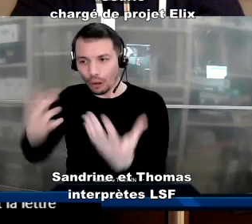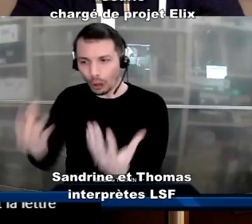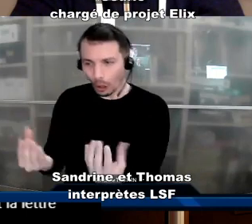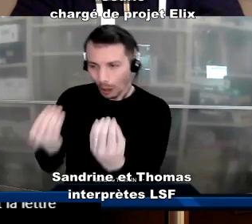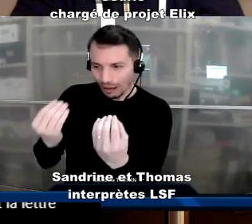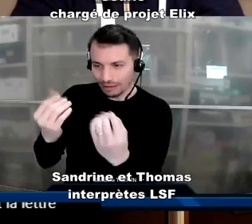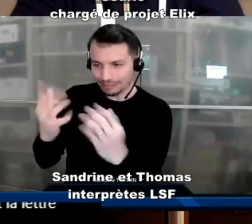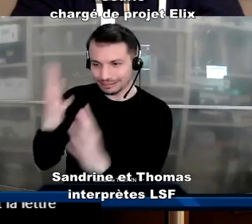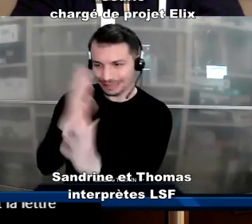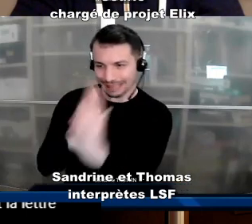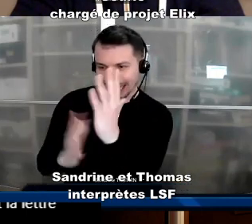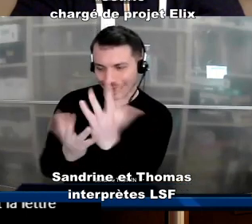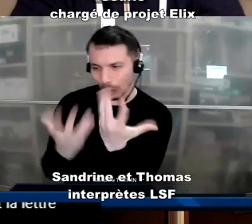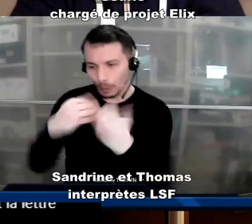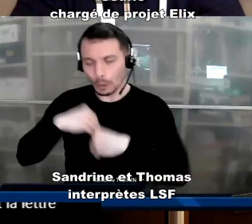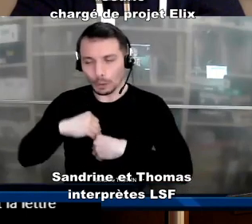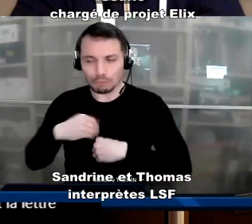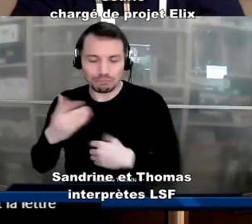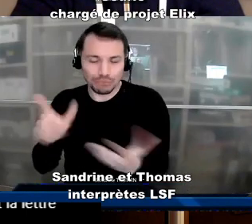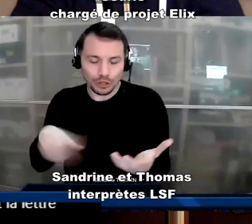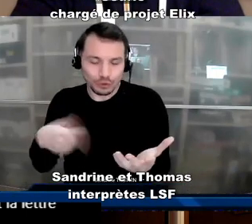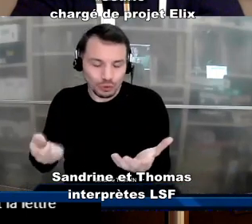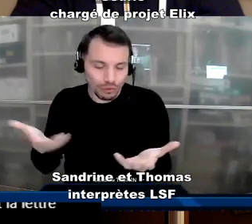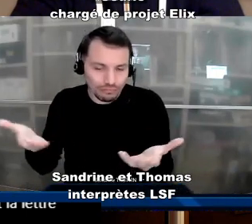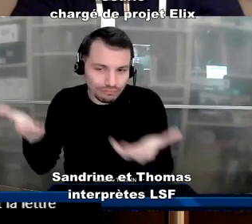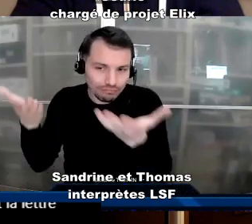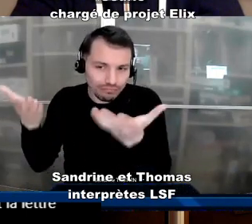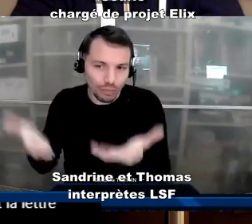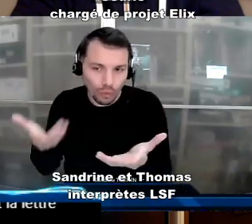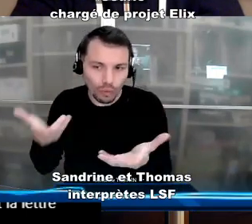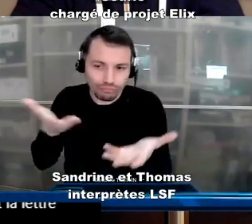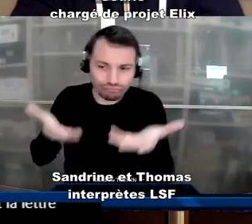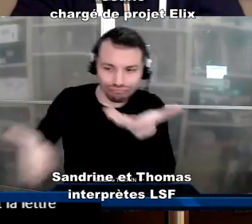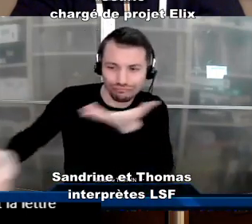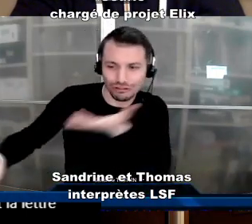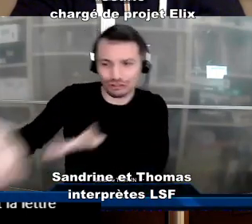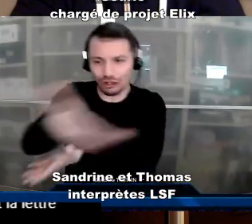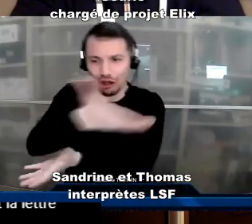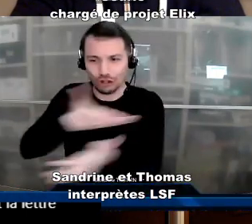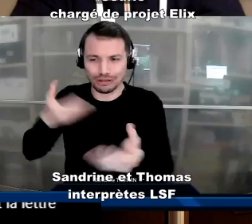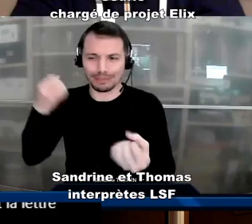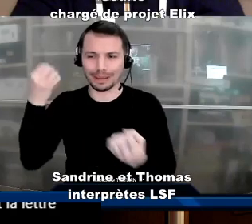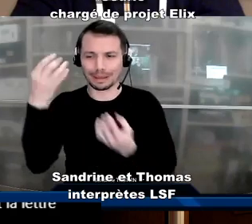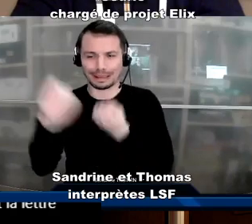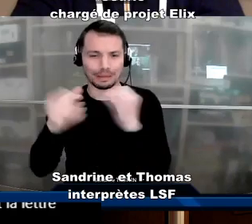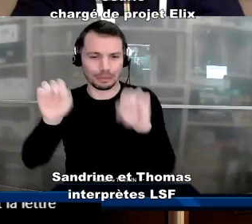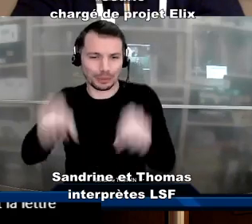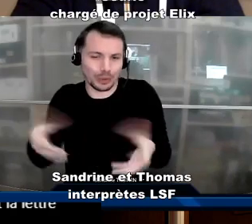pour qu'on puisse tous communiquer ensemble.